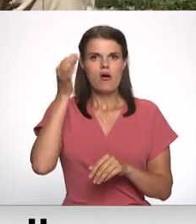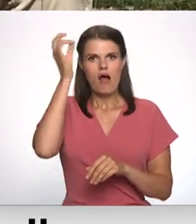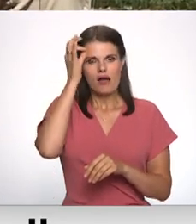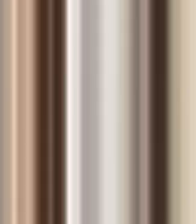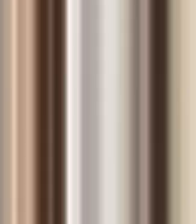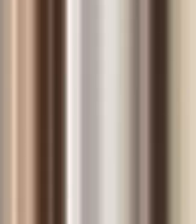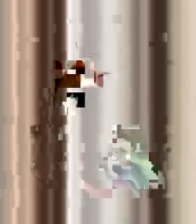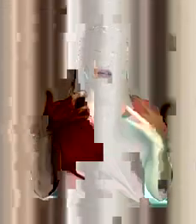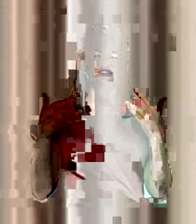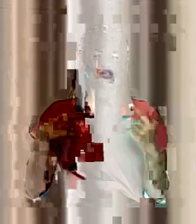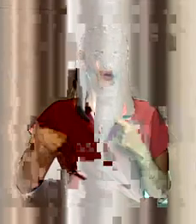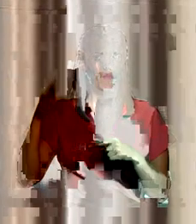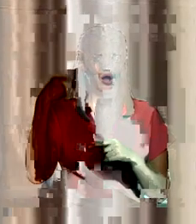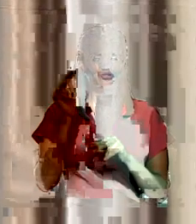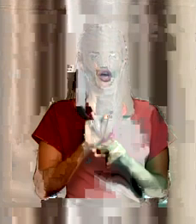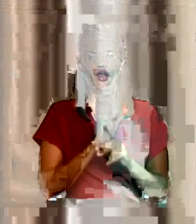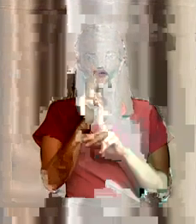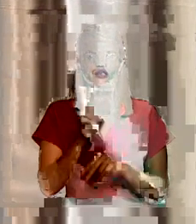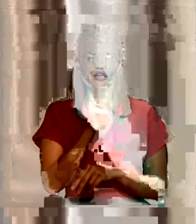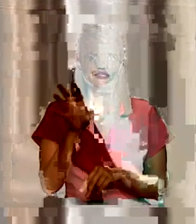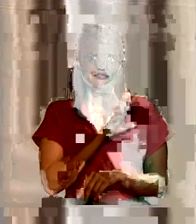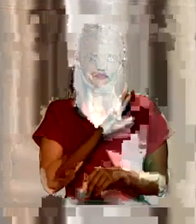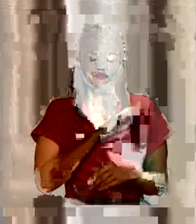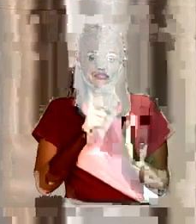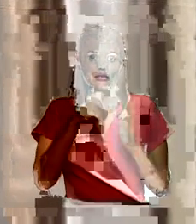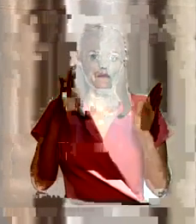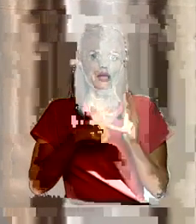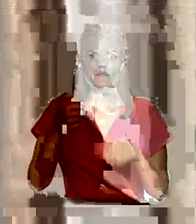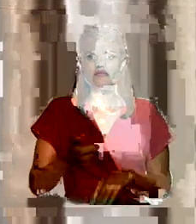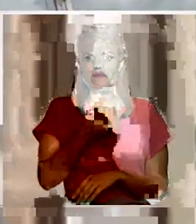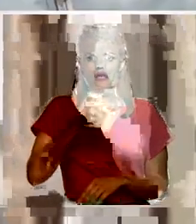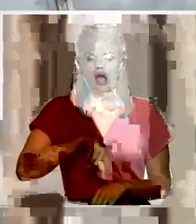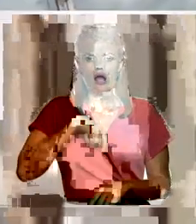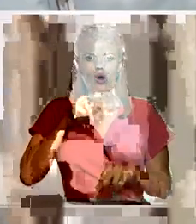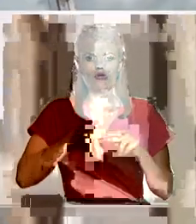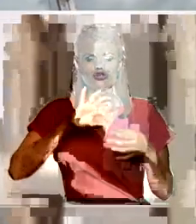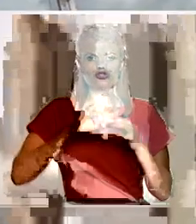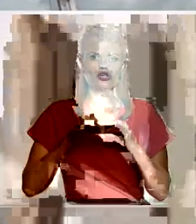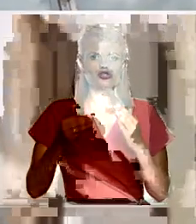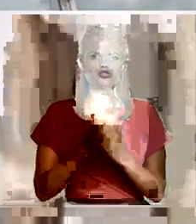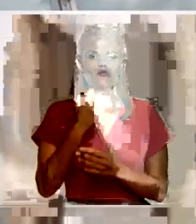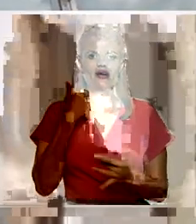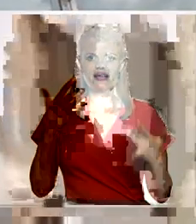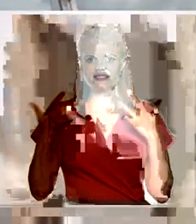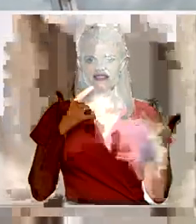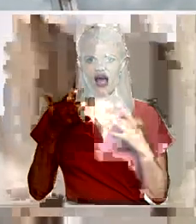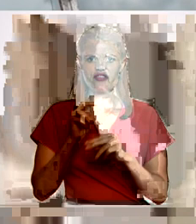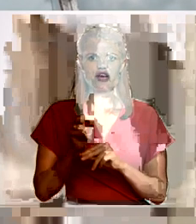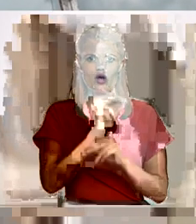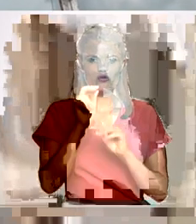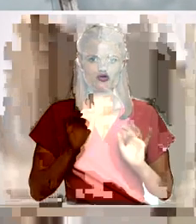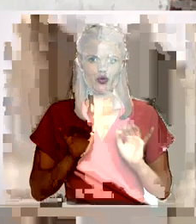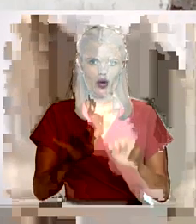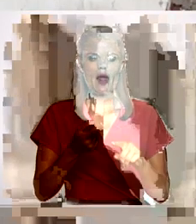Valmieras teātra iepriekšējā rekonstrukcija, kas ilgatēju 17 gadus un sarežģītā jaunā Rīgas teātra rekonstrukcijas